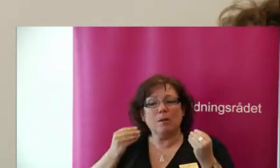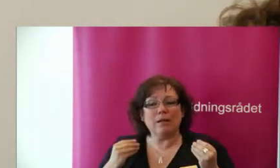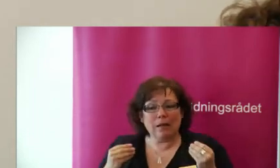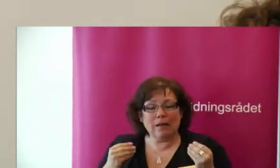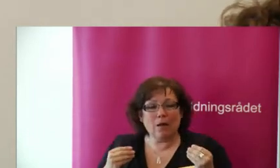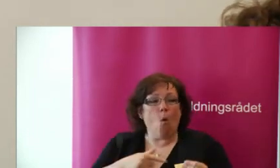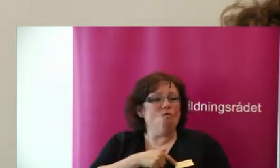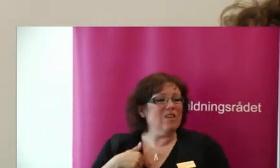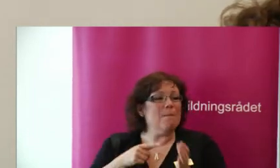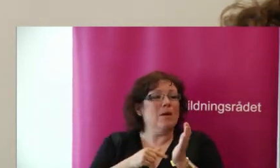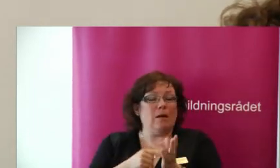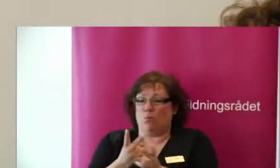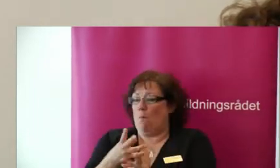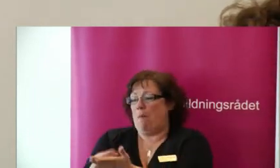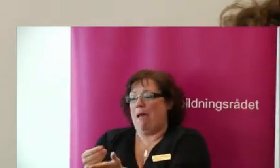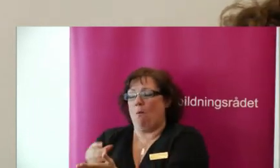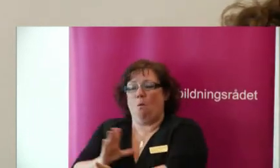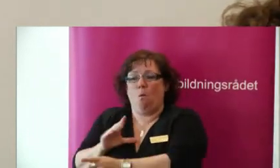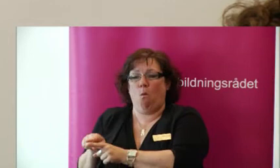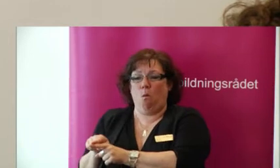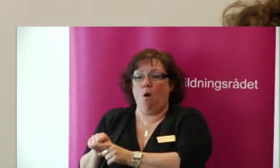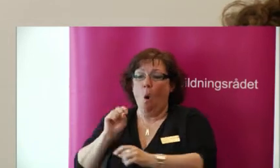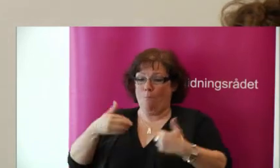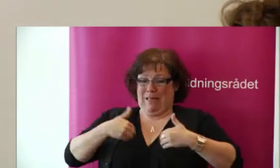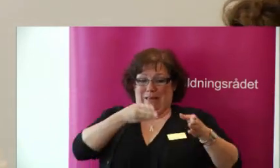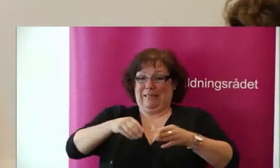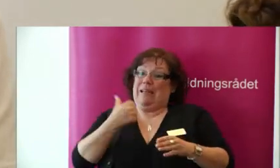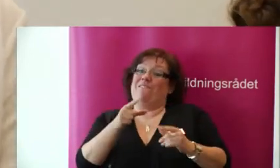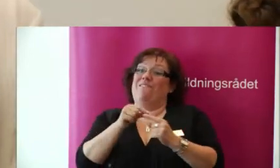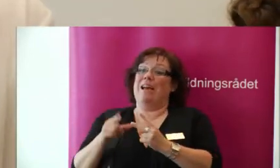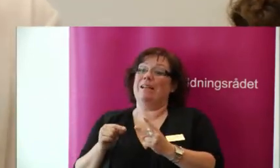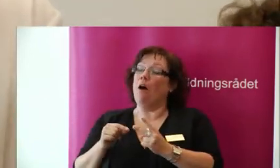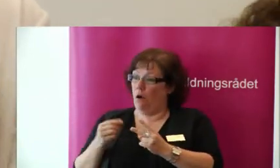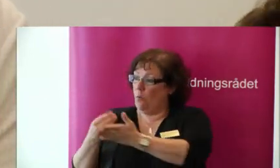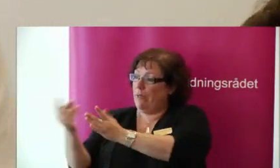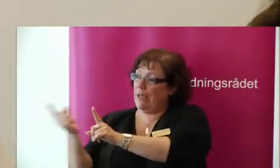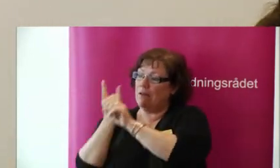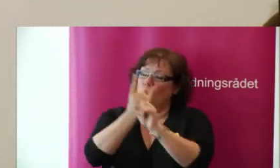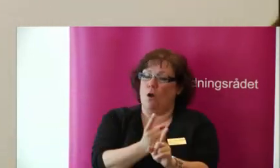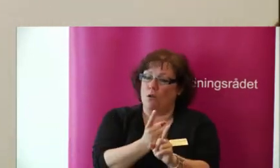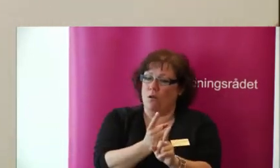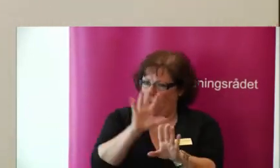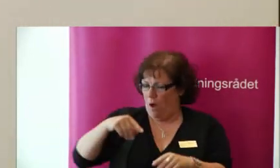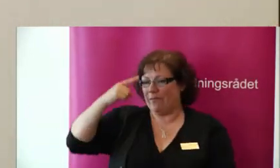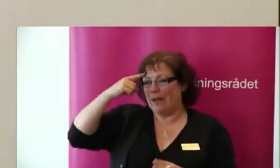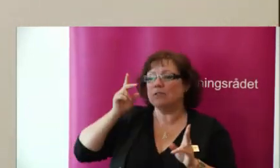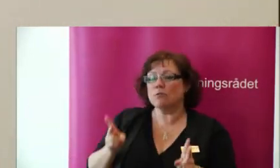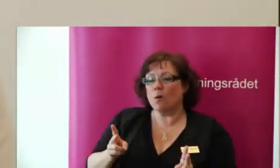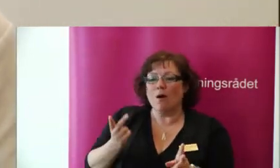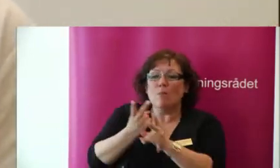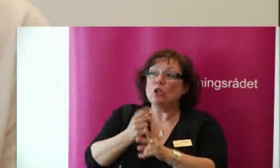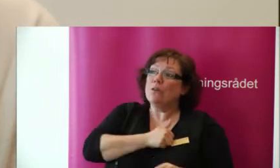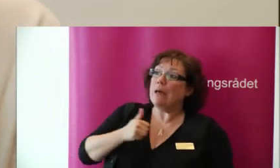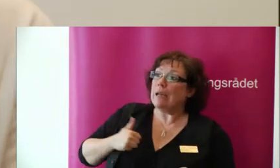där menar vi att finansieringen finns. Men om individen får välja så följer ju pengen med. Det är så det är tänkt. Så det är inte det att regeringen